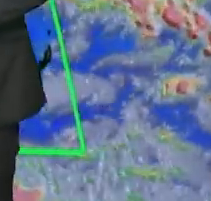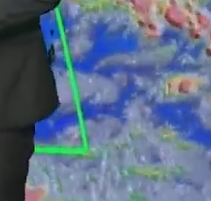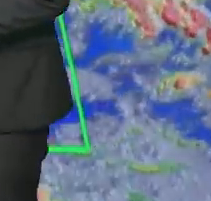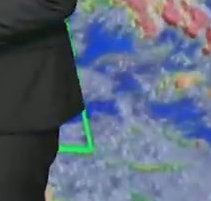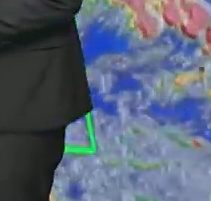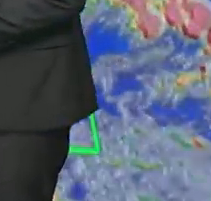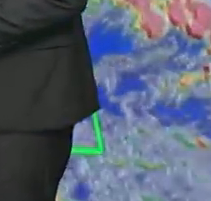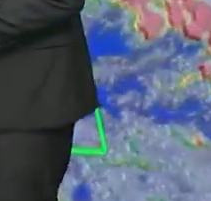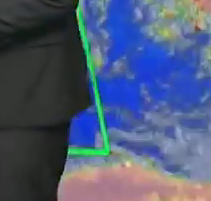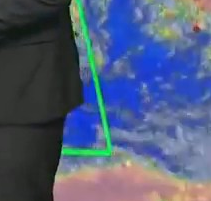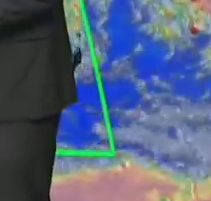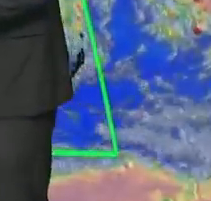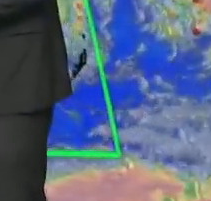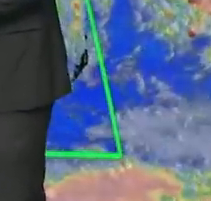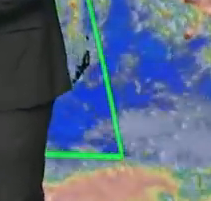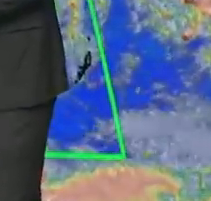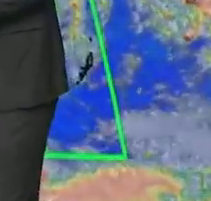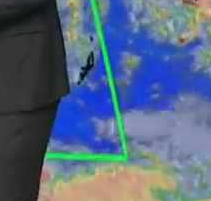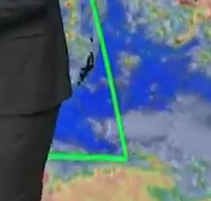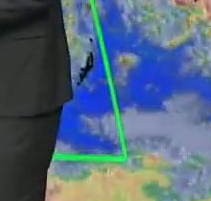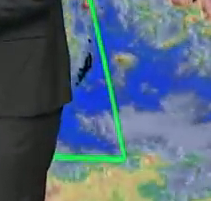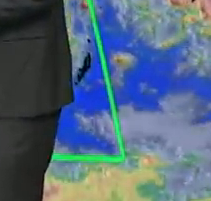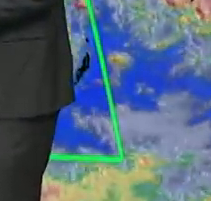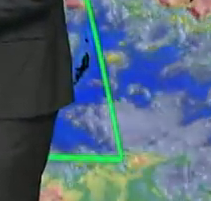namataan 260 kilometers